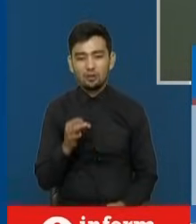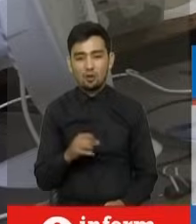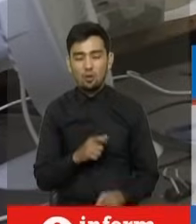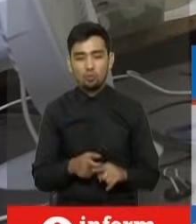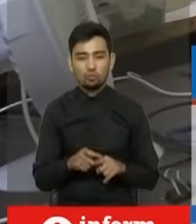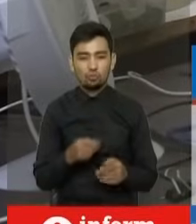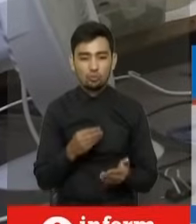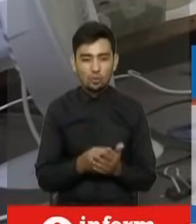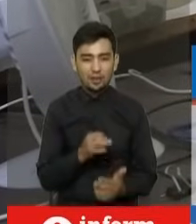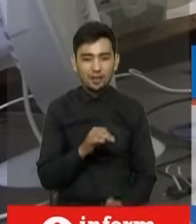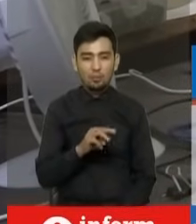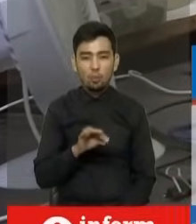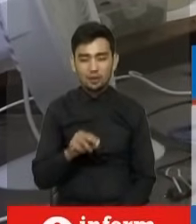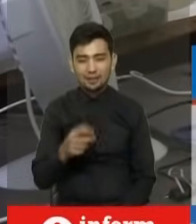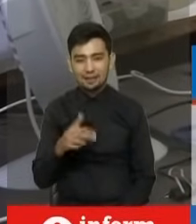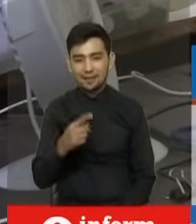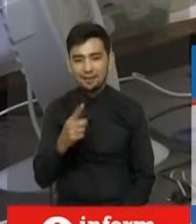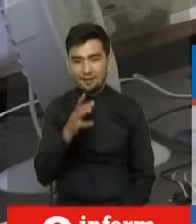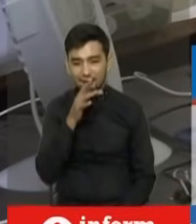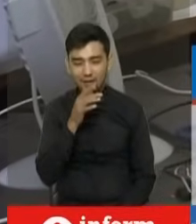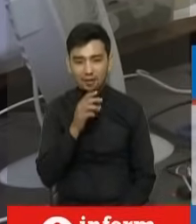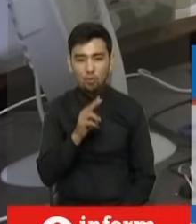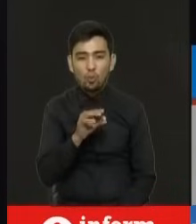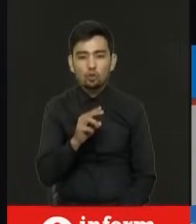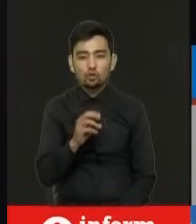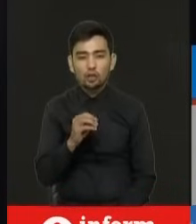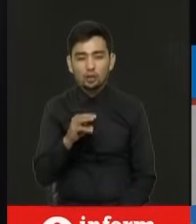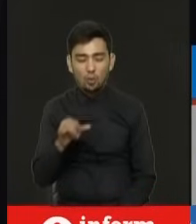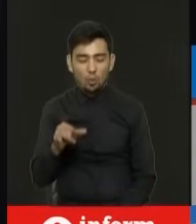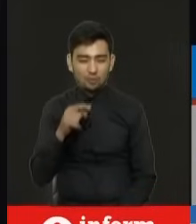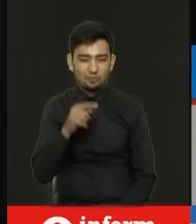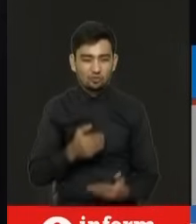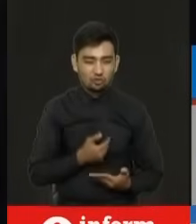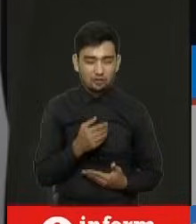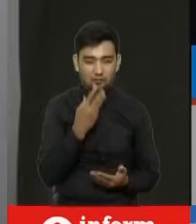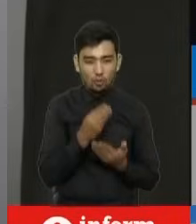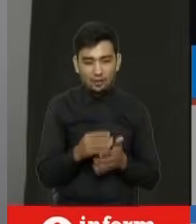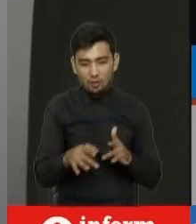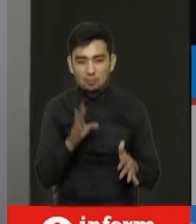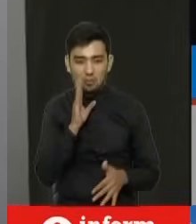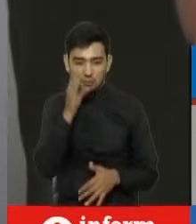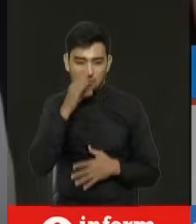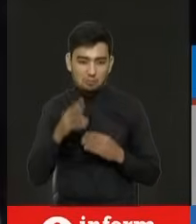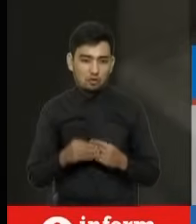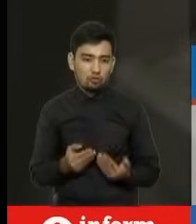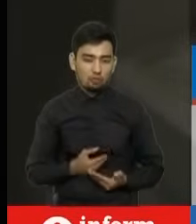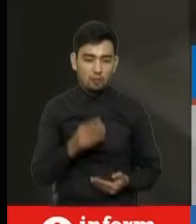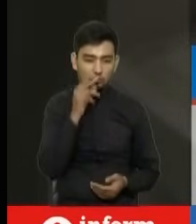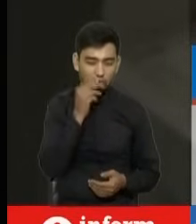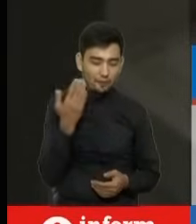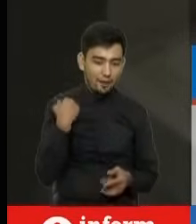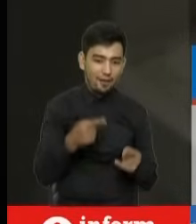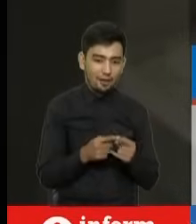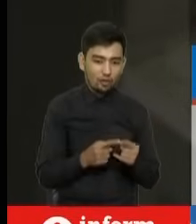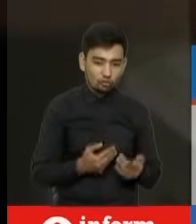ипотека. 31-летний Дмитрий Блинников из Кокшетау, несмотря на наличие своего дела, продолжает жить с родителями. Мужчина раньше снимал жилье,